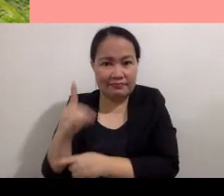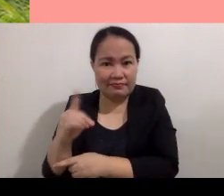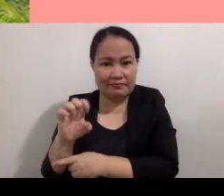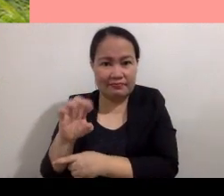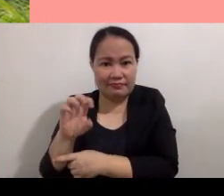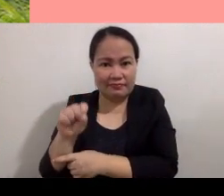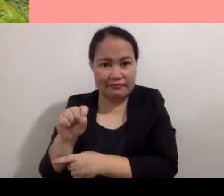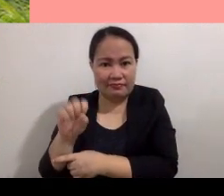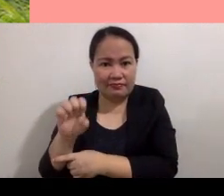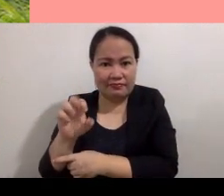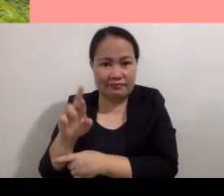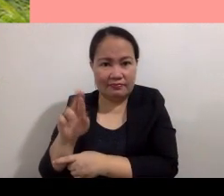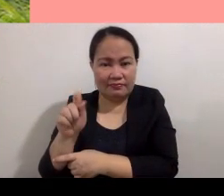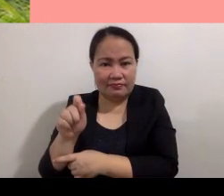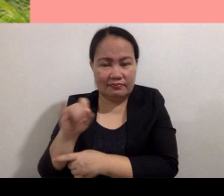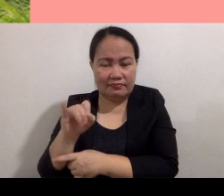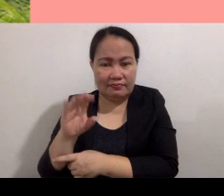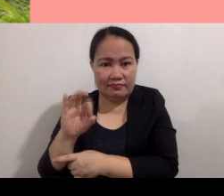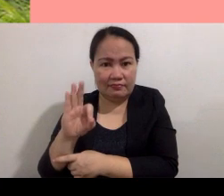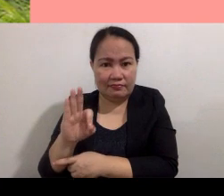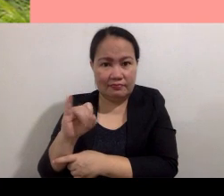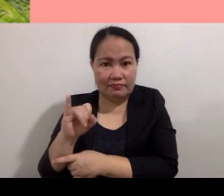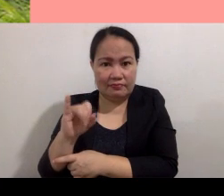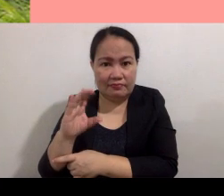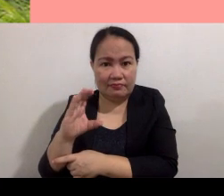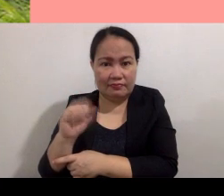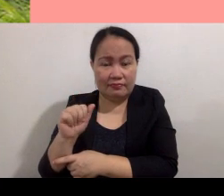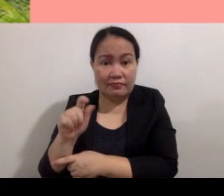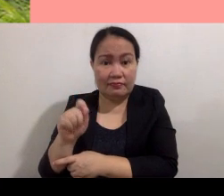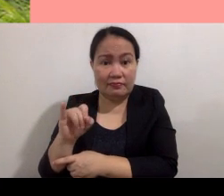Correct. Desertification.